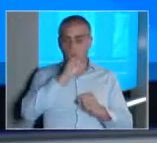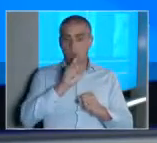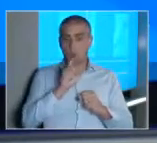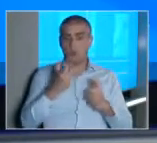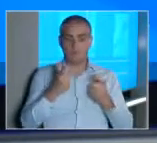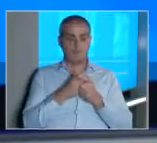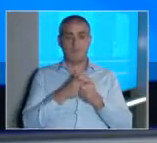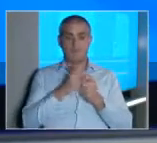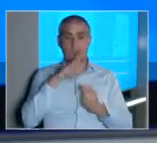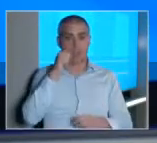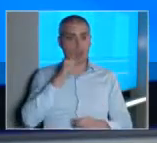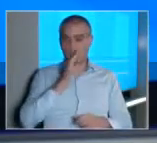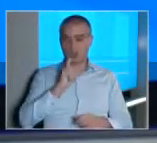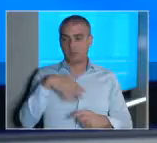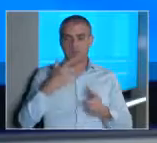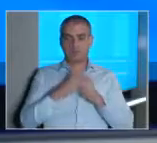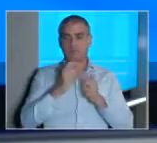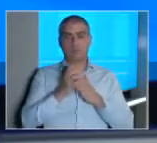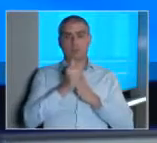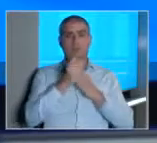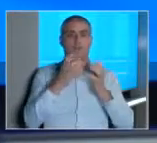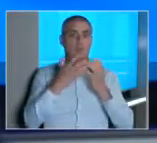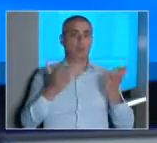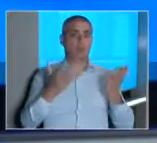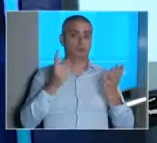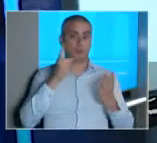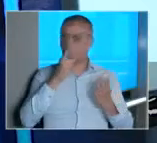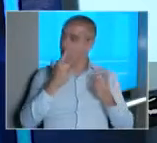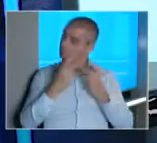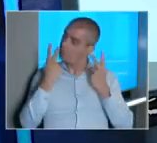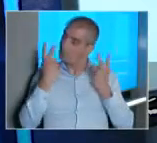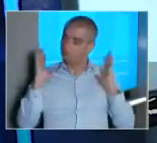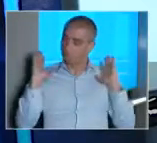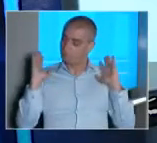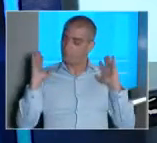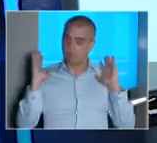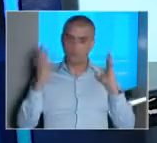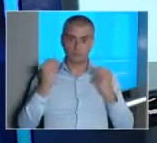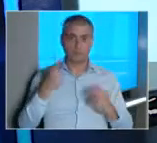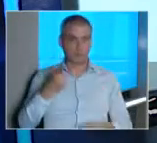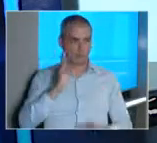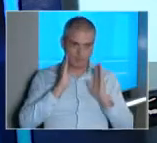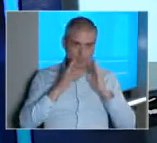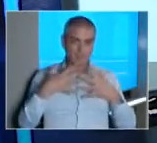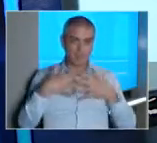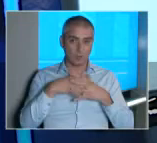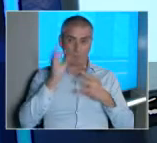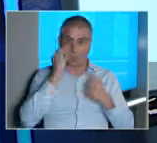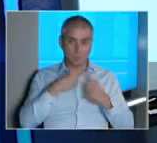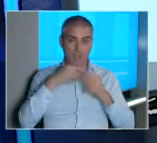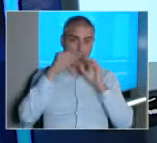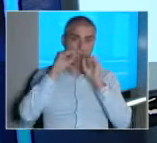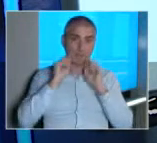להיות שמפלגת כחול לבן לא תהיה המפלגה שתוביל את הגוש הזה. למרות שהיא מפלגה חשובה מאוד. רגע, סליחה, אתה מאמין שאיחוד בין ברק